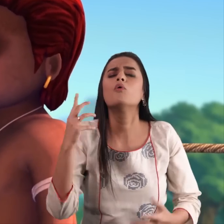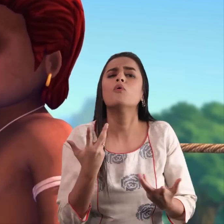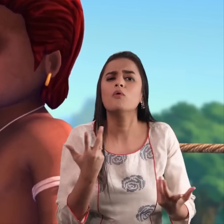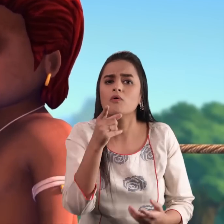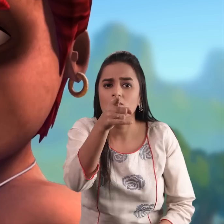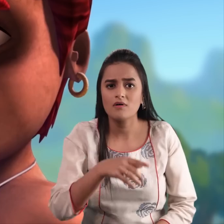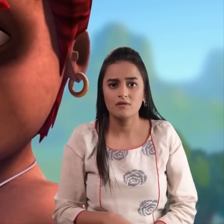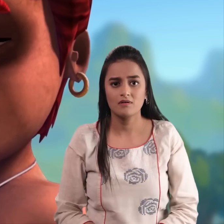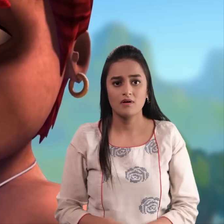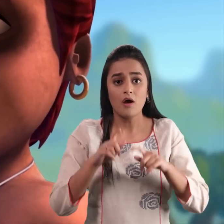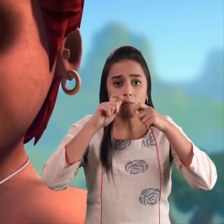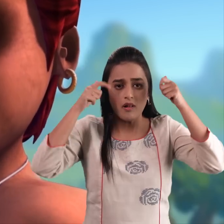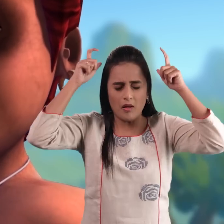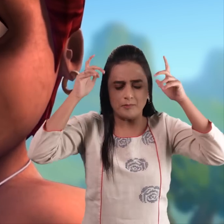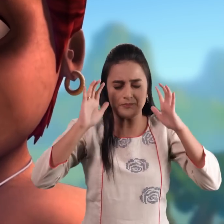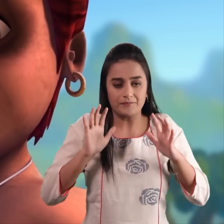तुम्हारा नाम क्या है?